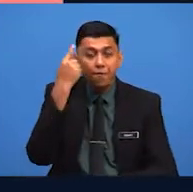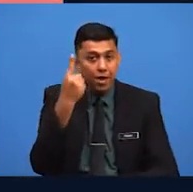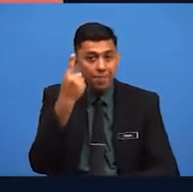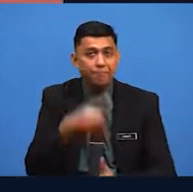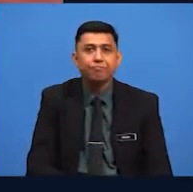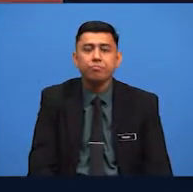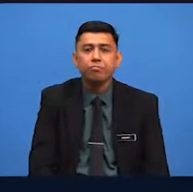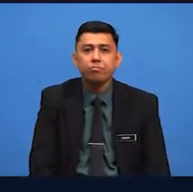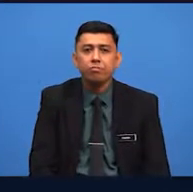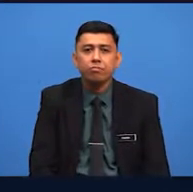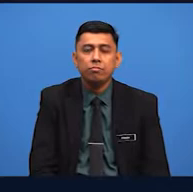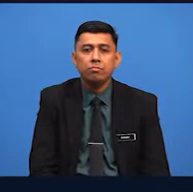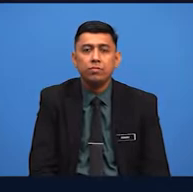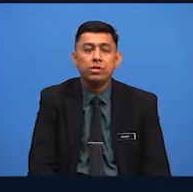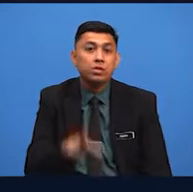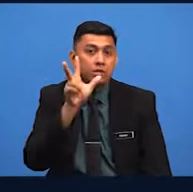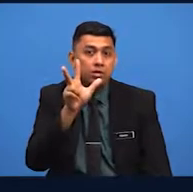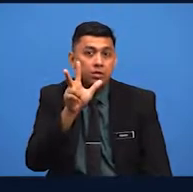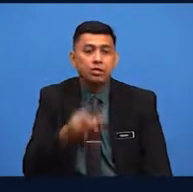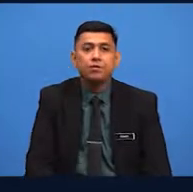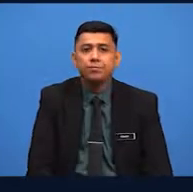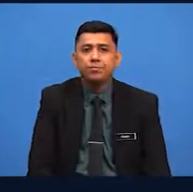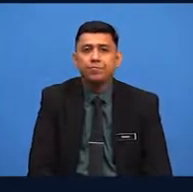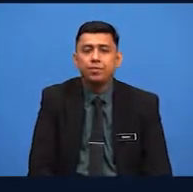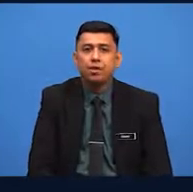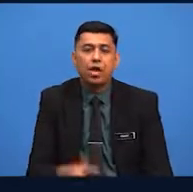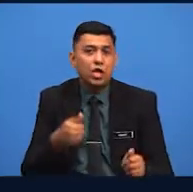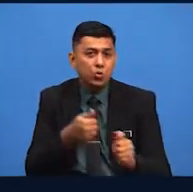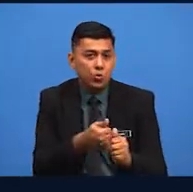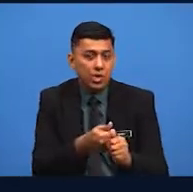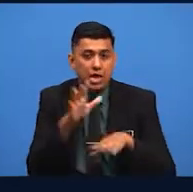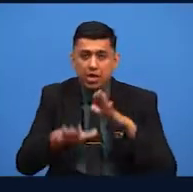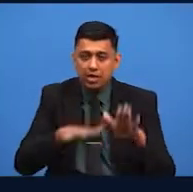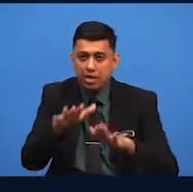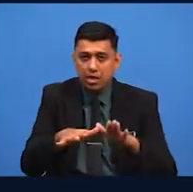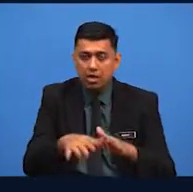tadi. Ketiga, urutan langkah perlu